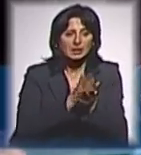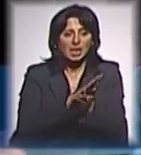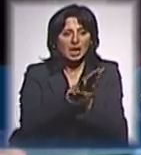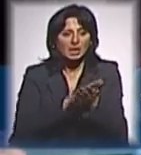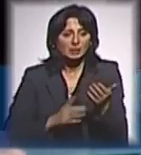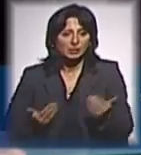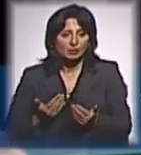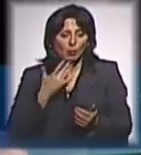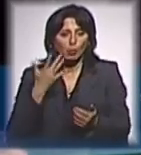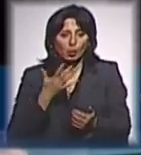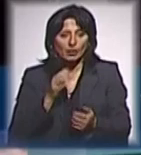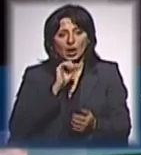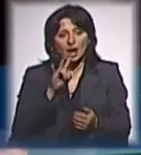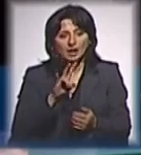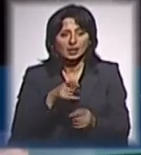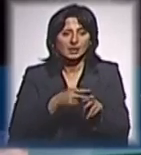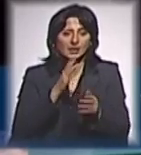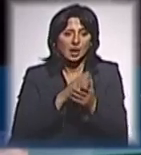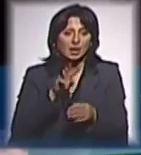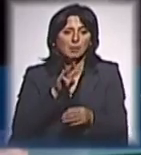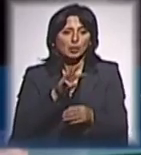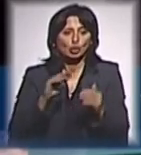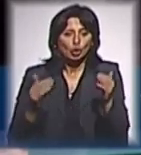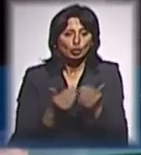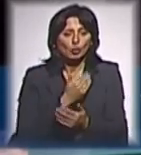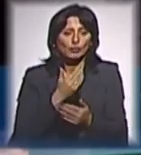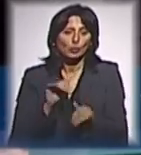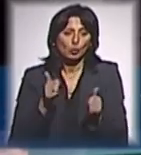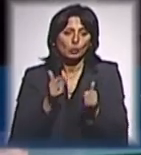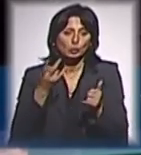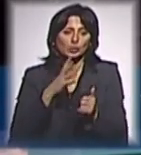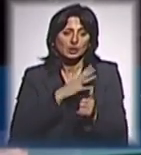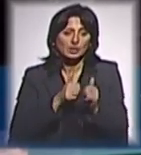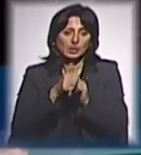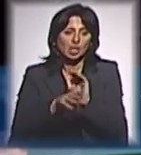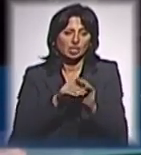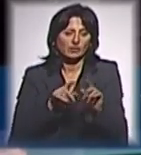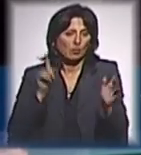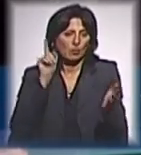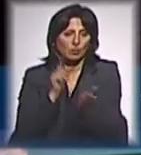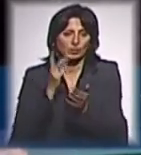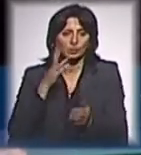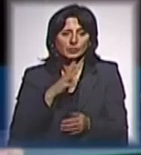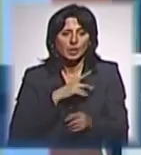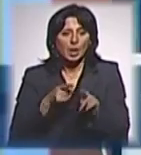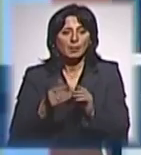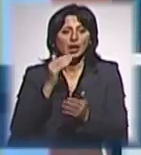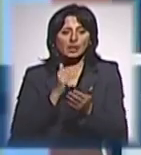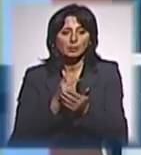აგრძელებს პოლიტიკურ ცხოვრებას, ან ეს არის მეთოდი თუ ბერკეტი, რომელიც უნდა იყოს წინასაარჩევნო გამოყენება. ამ შემთხვევაში რა მოხდება?